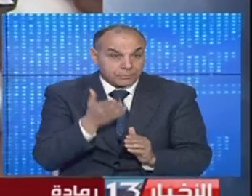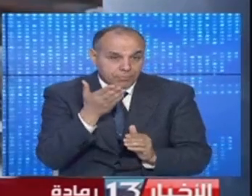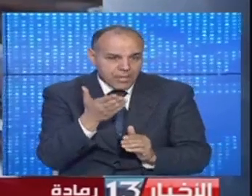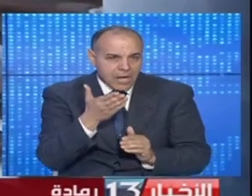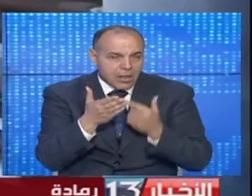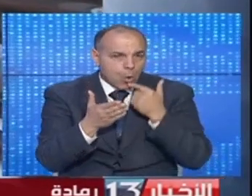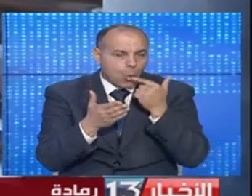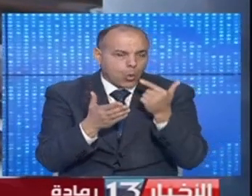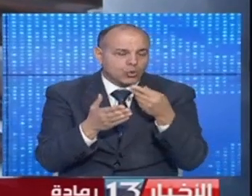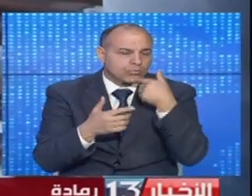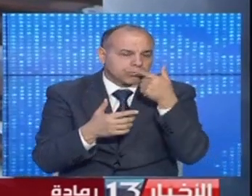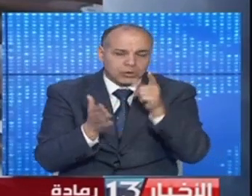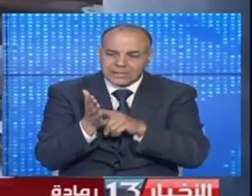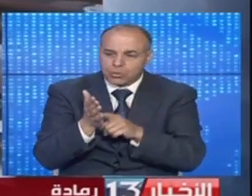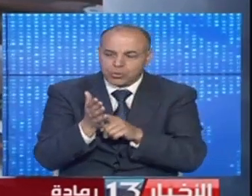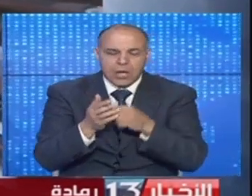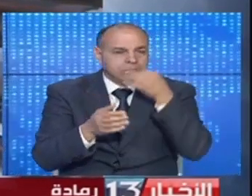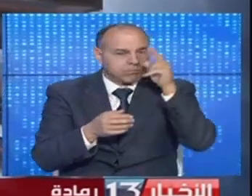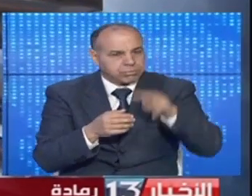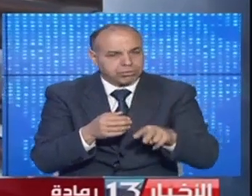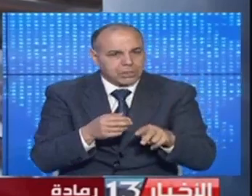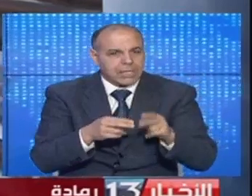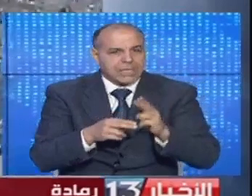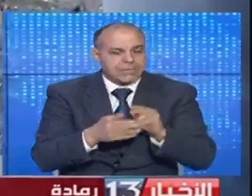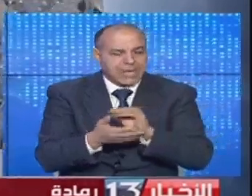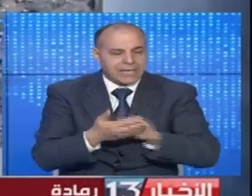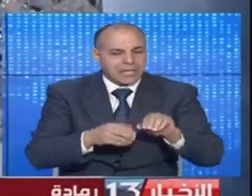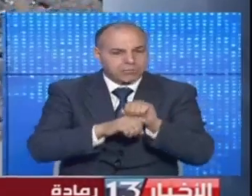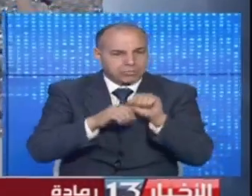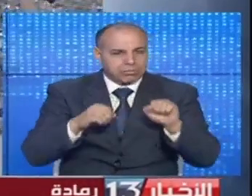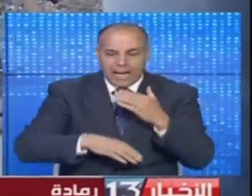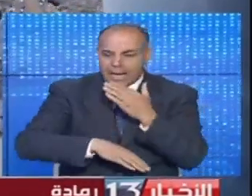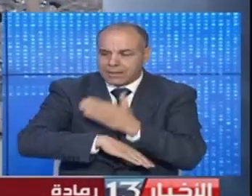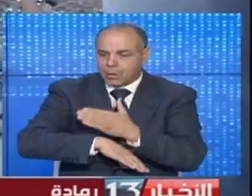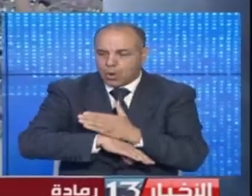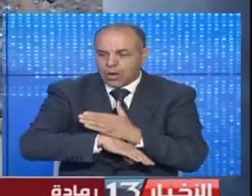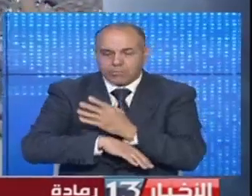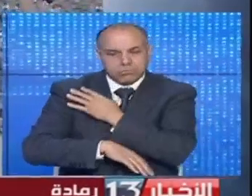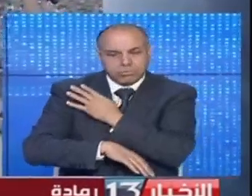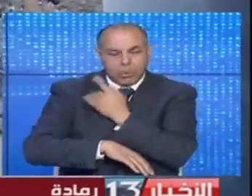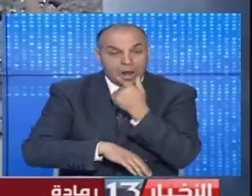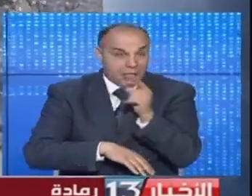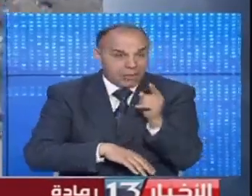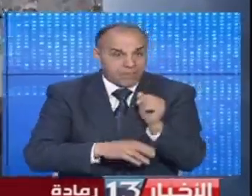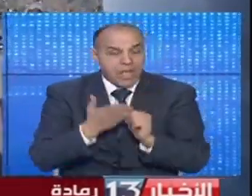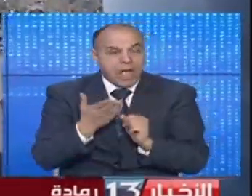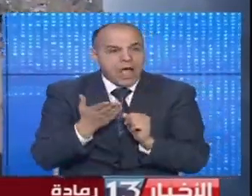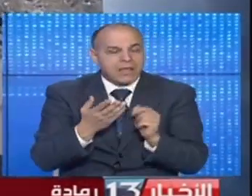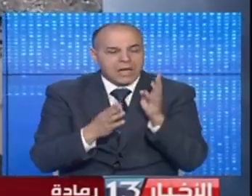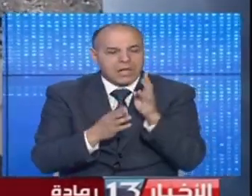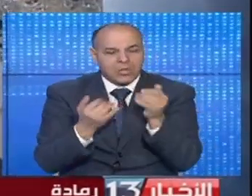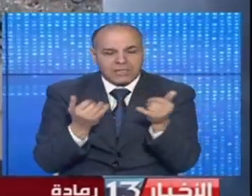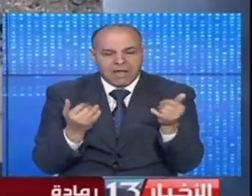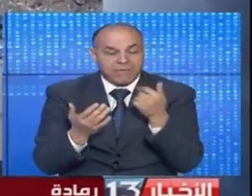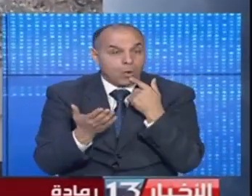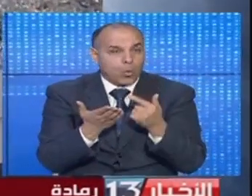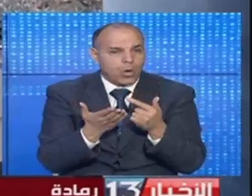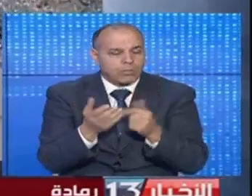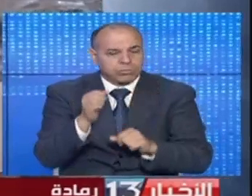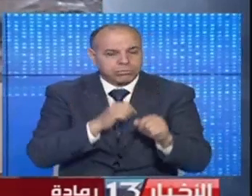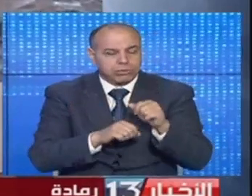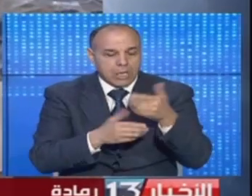وفق ما اكده الناطق الرسمي للاداره العامه للديوانه العميد هيثم الزناد خلال ندوه صحفيه تم